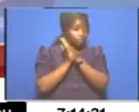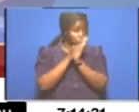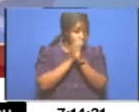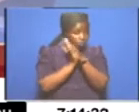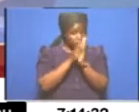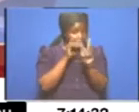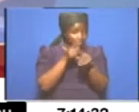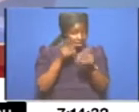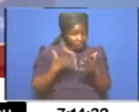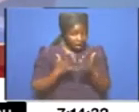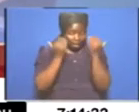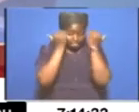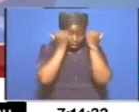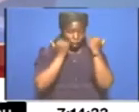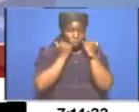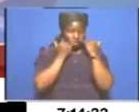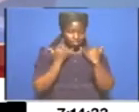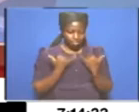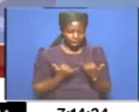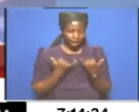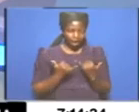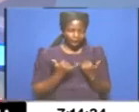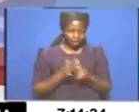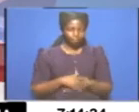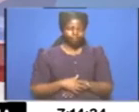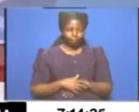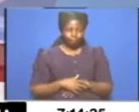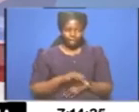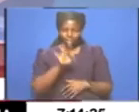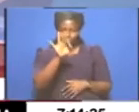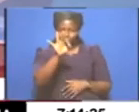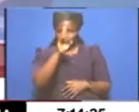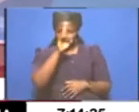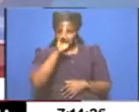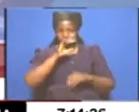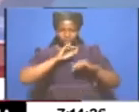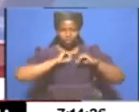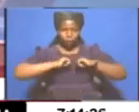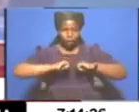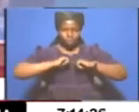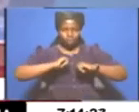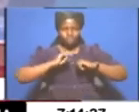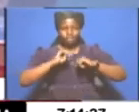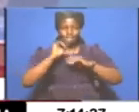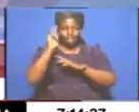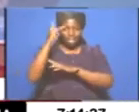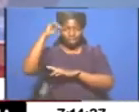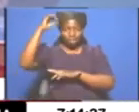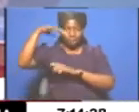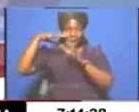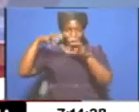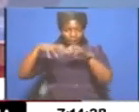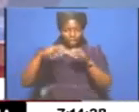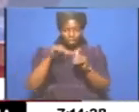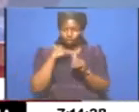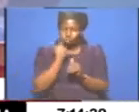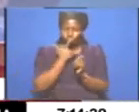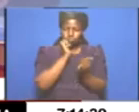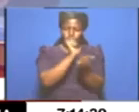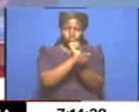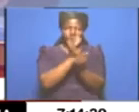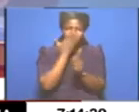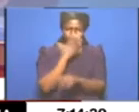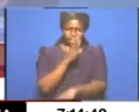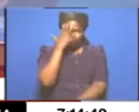sasa mahakamani. Na mtazamaji, maafisa watatu wa ngazi za juu wa kampuni ya Kenya Power waliokamatwa kuhusiana na kupotea